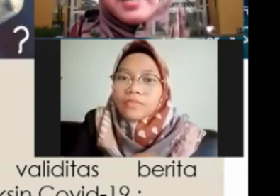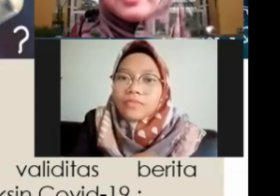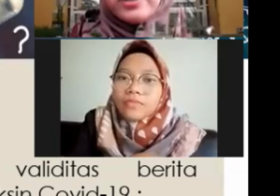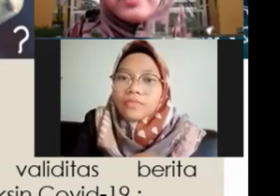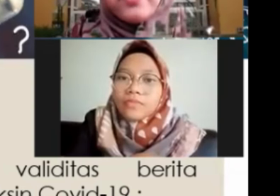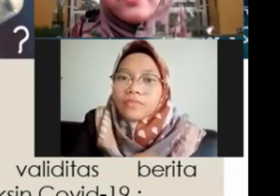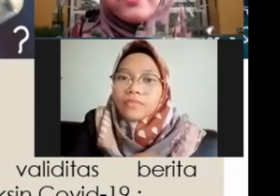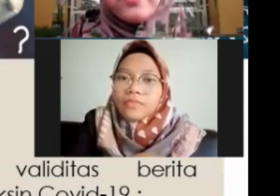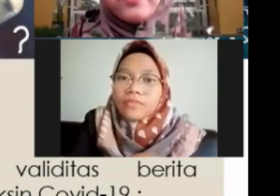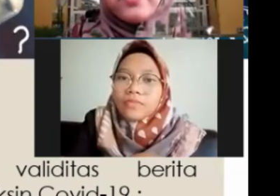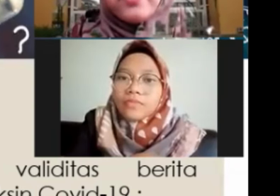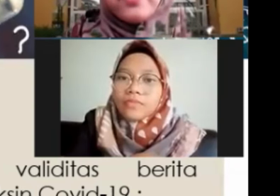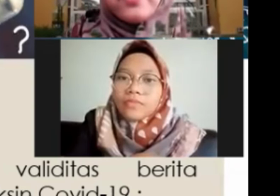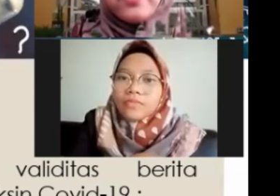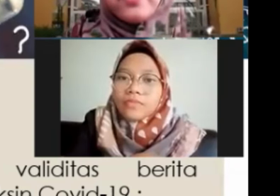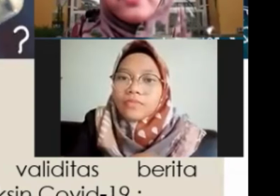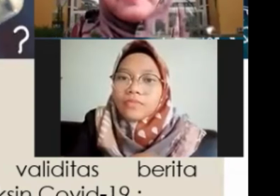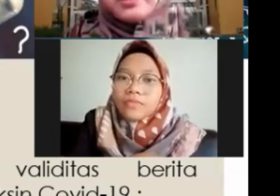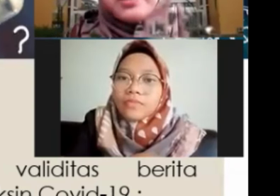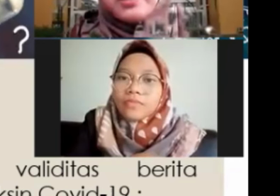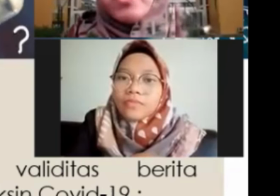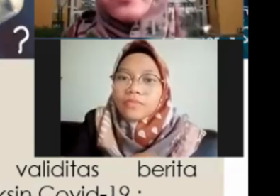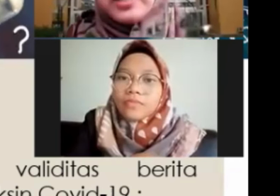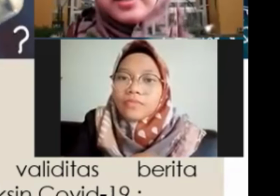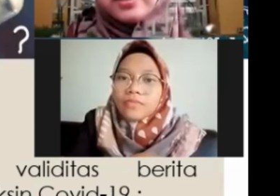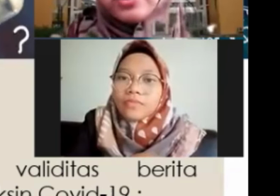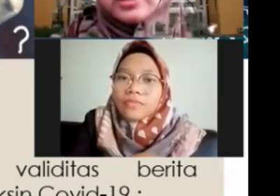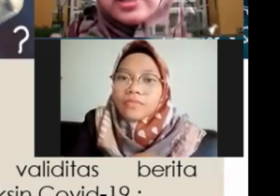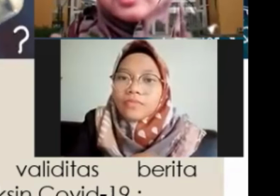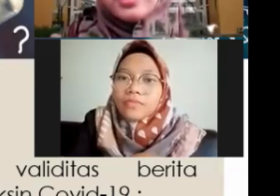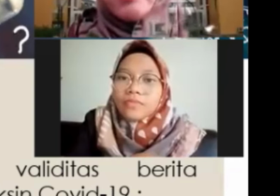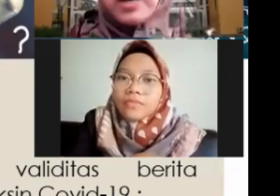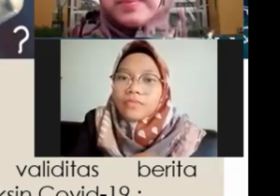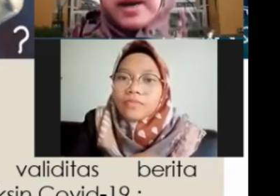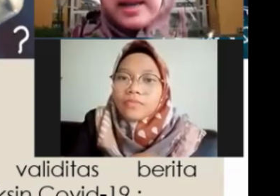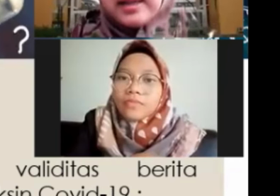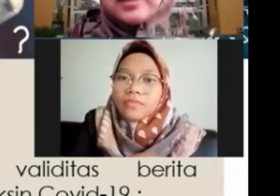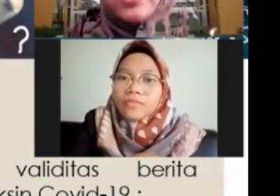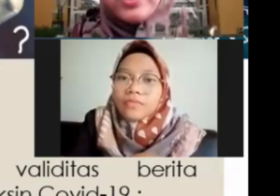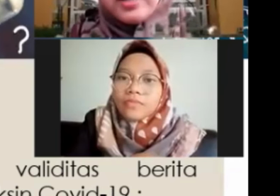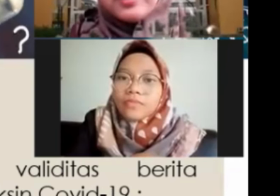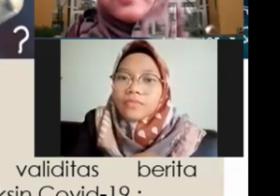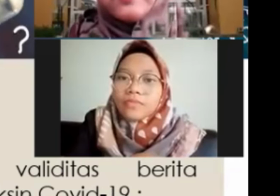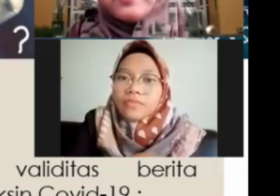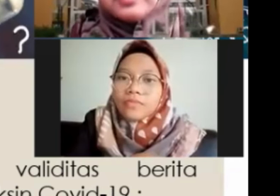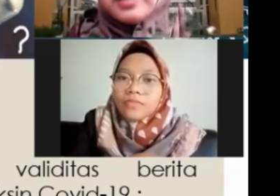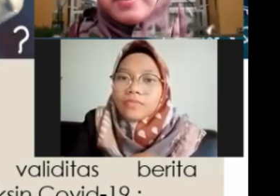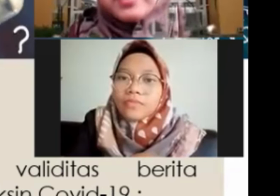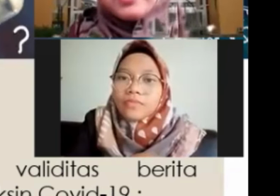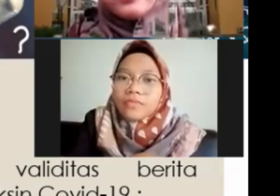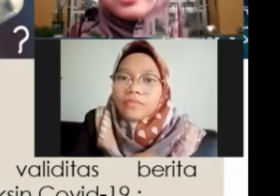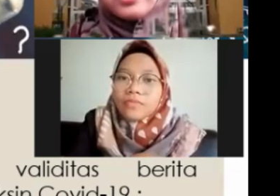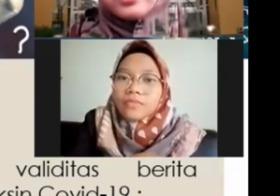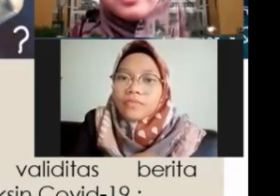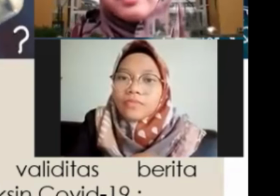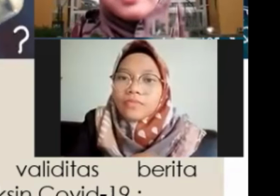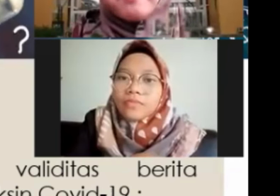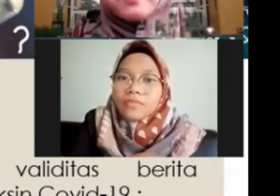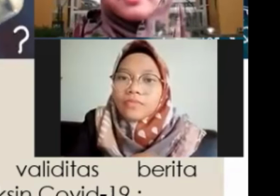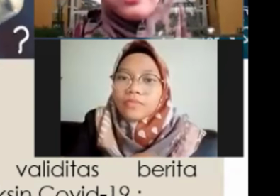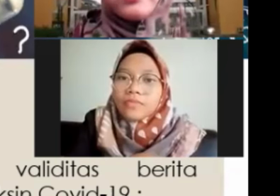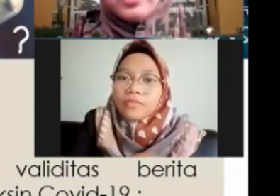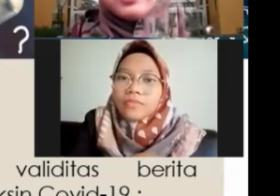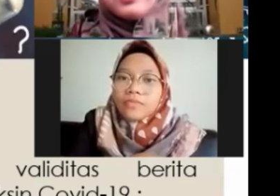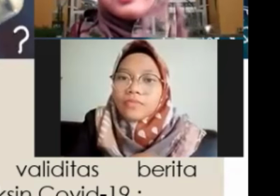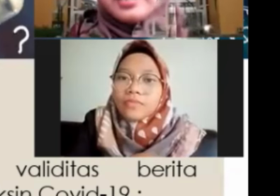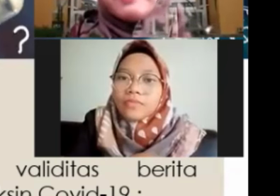bahan dari SARS-CoV-2 dari penyebab COVID-19 itu sendiri, secara umum bahan-bahan lain yang digunakan itu sama gitu. Jadi kita bisa